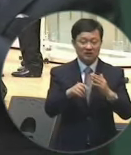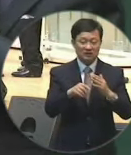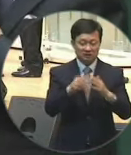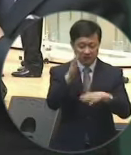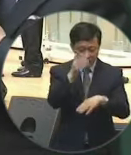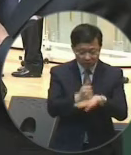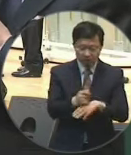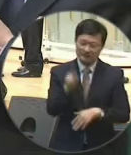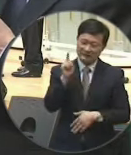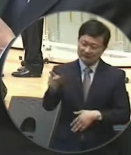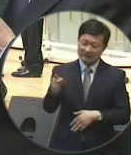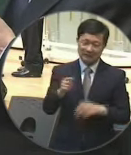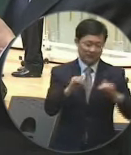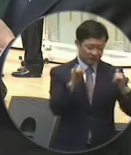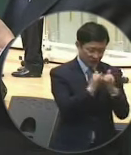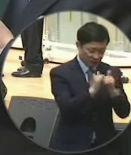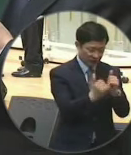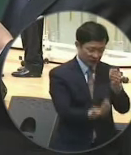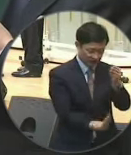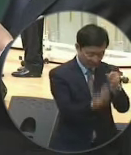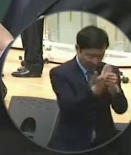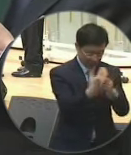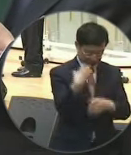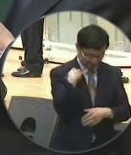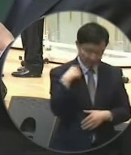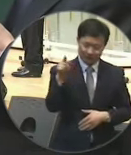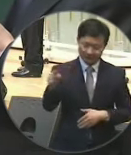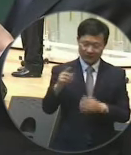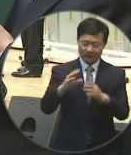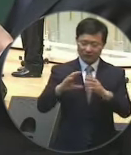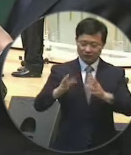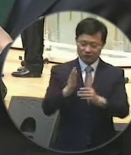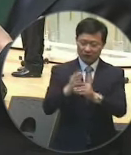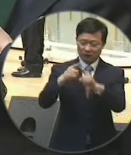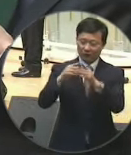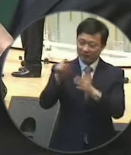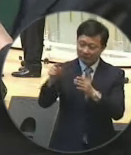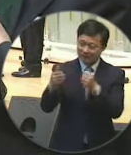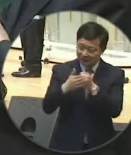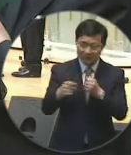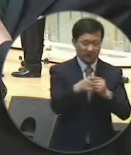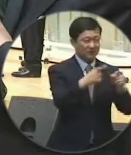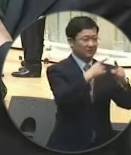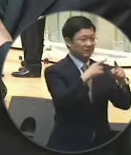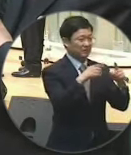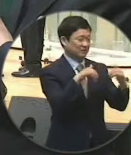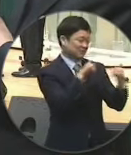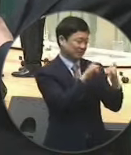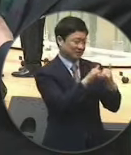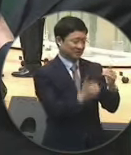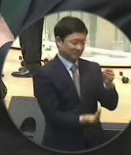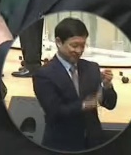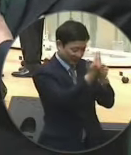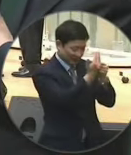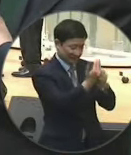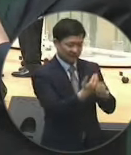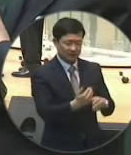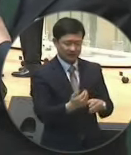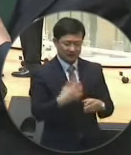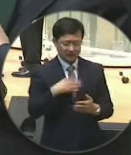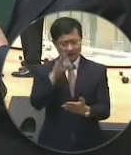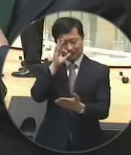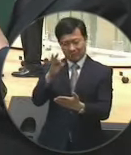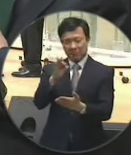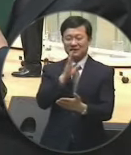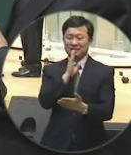전쟁의 주범이 됐어요. And that is why the medieval church was the main culprit of all the wars. 그래서 복음만 전하는 교단을 만들자고